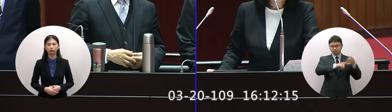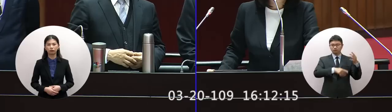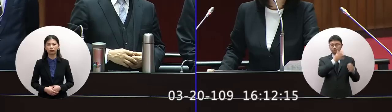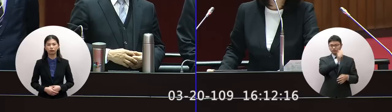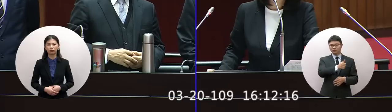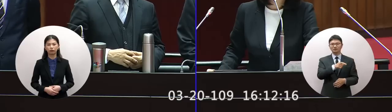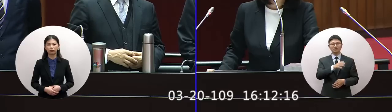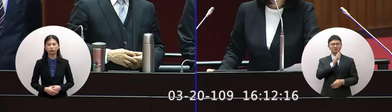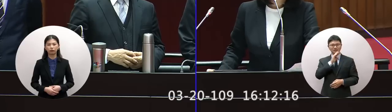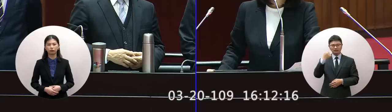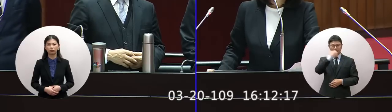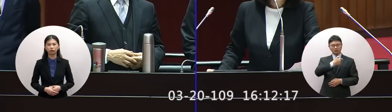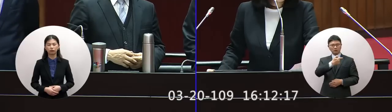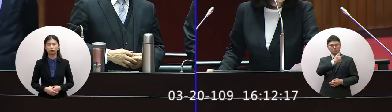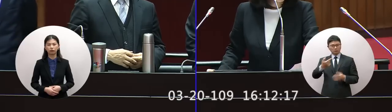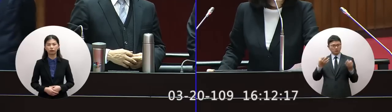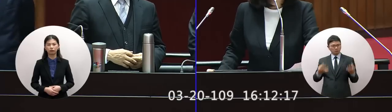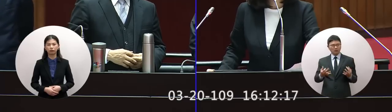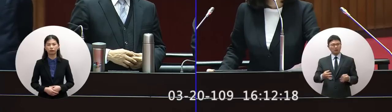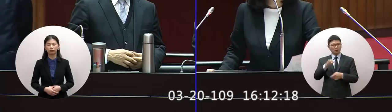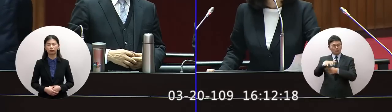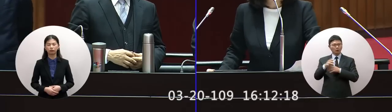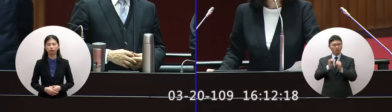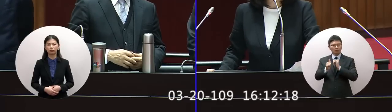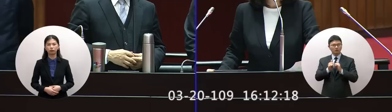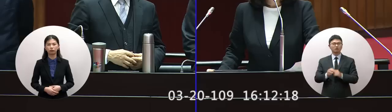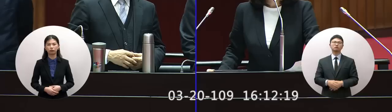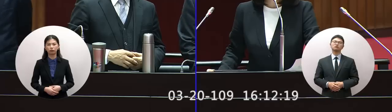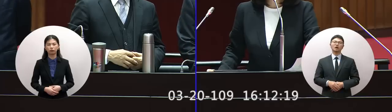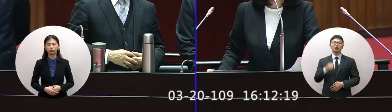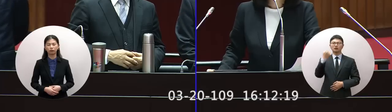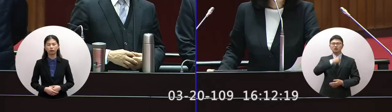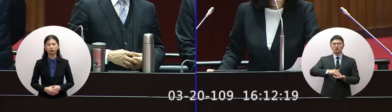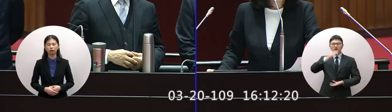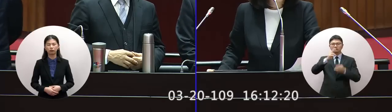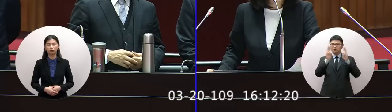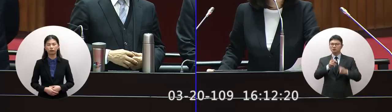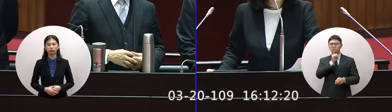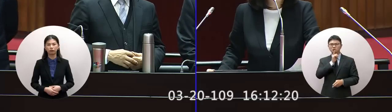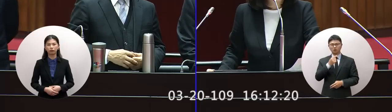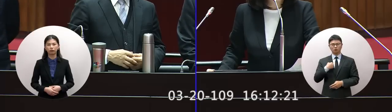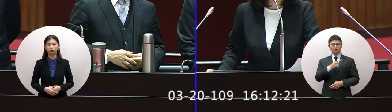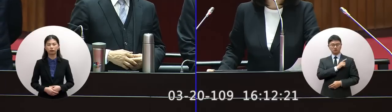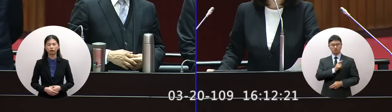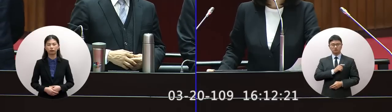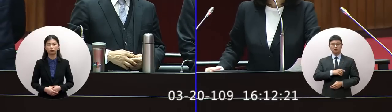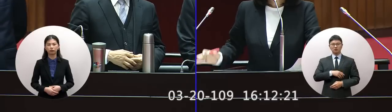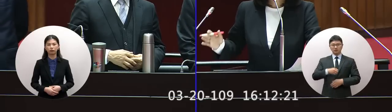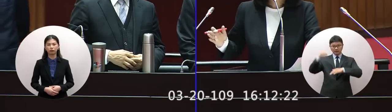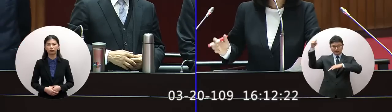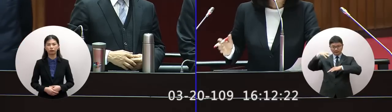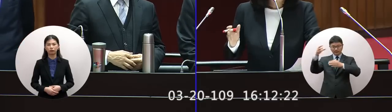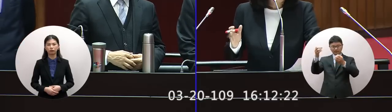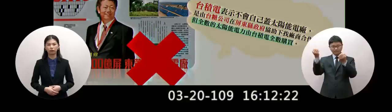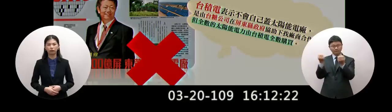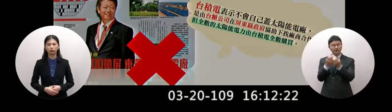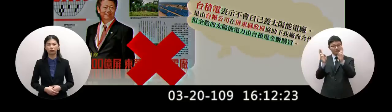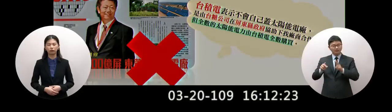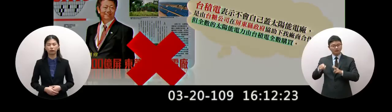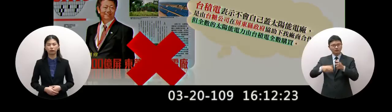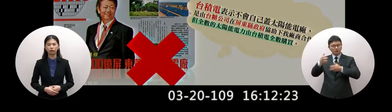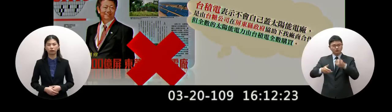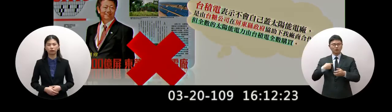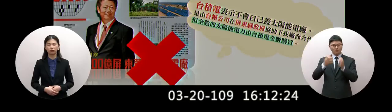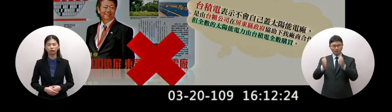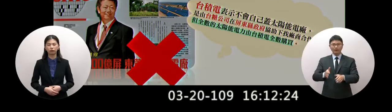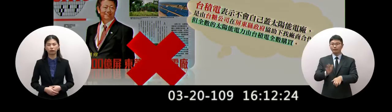大咖的农民。台积电他虽然表示他不会自己盖太阳能电厂，他是由台糖